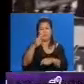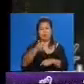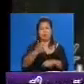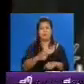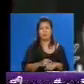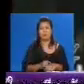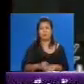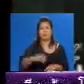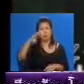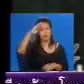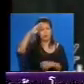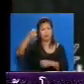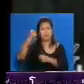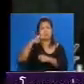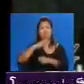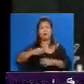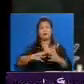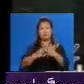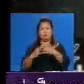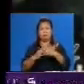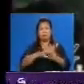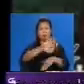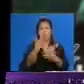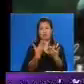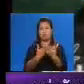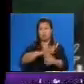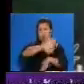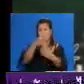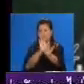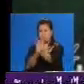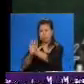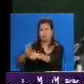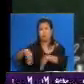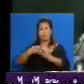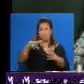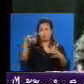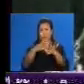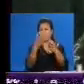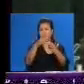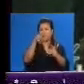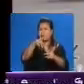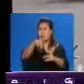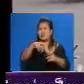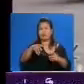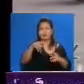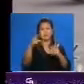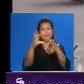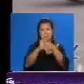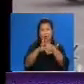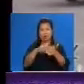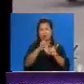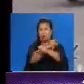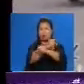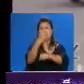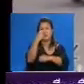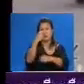ข้าดวากองทพสหรัตรจะระดมถหารจากทุก leo ทัพหม่าเข้ารวมในกองกำลงเฉพาะกิจนี้ซึจะทำงานรวมกับสำนกงาน